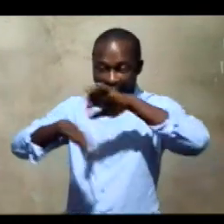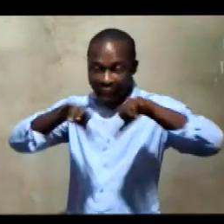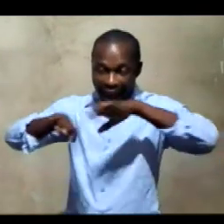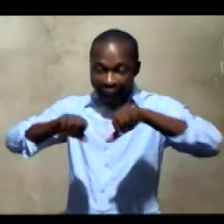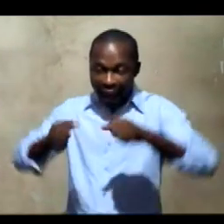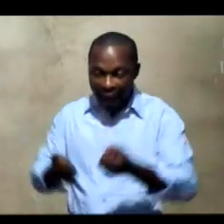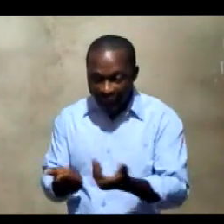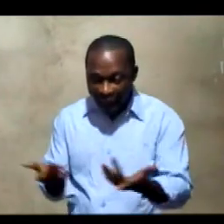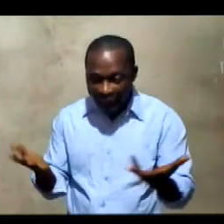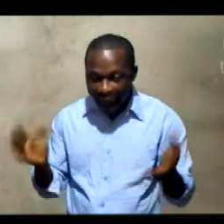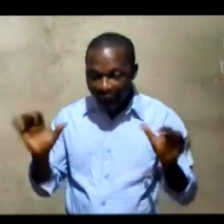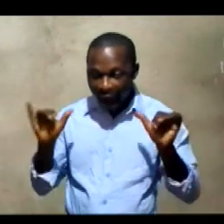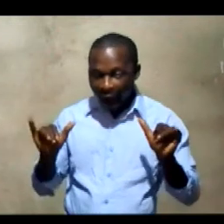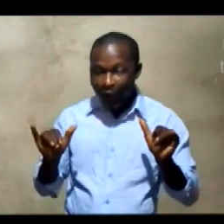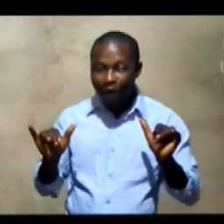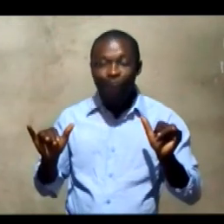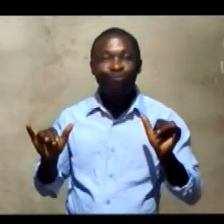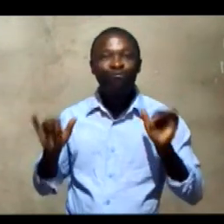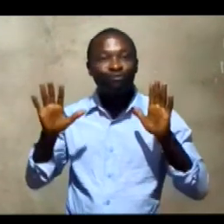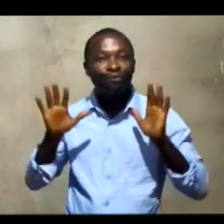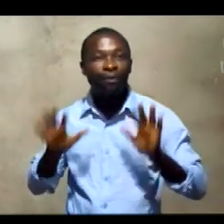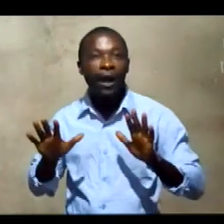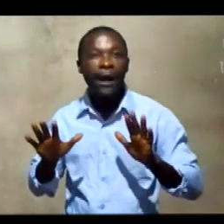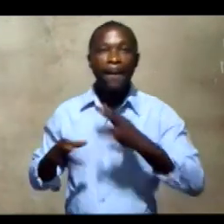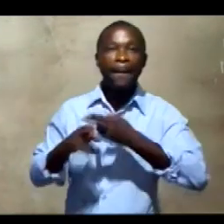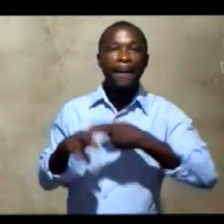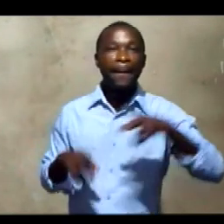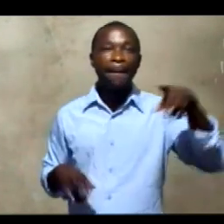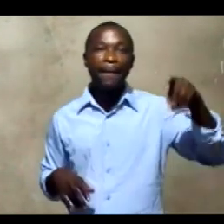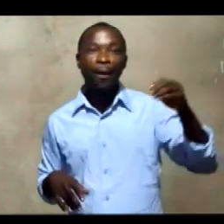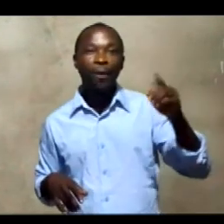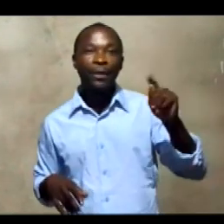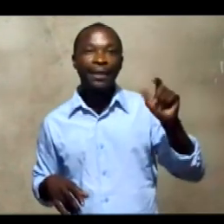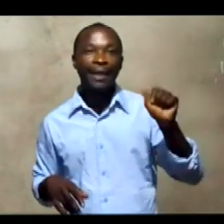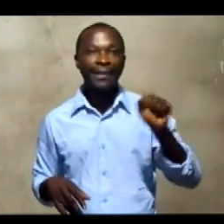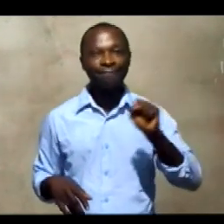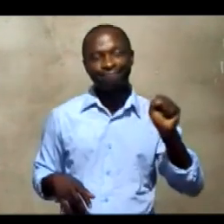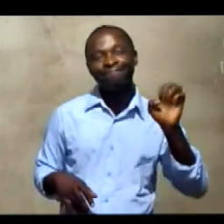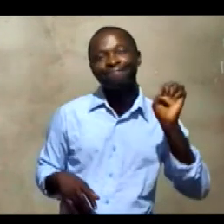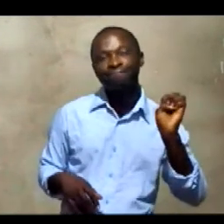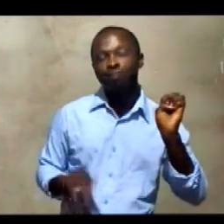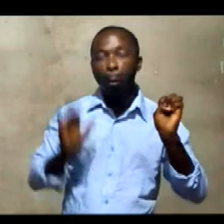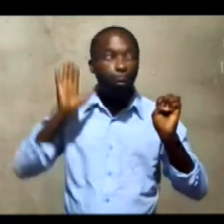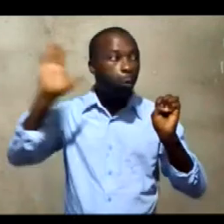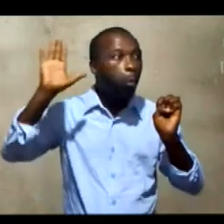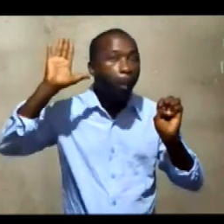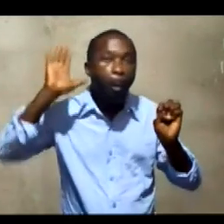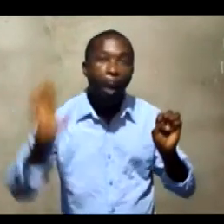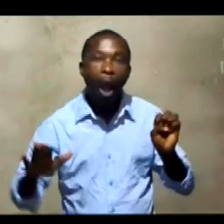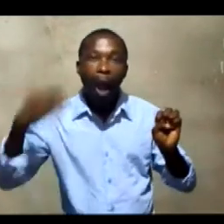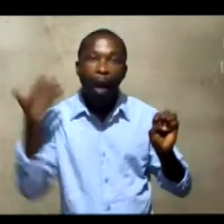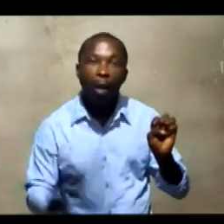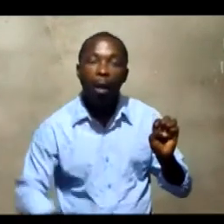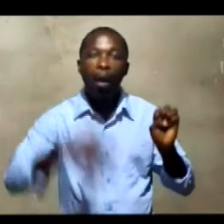mise sur la potasse avec des incitations fiscales attrayantes. La potasse étant un minerai utilisé dans la production d'engrais.